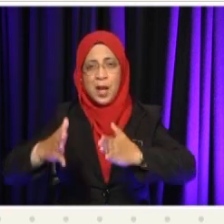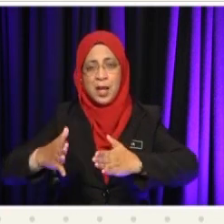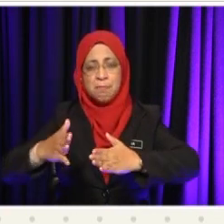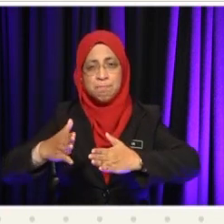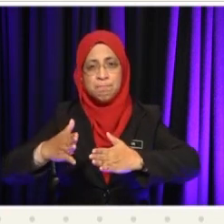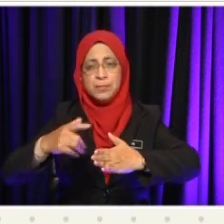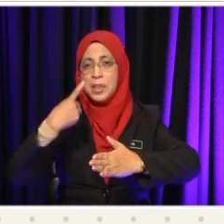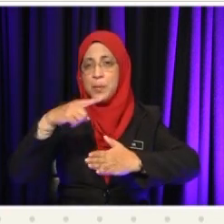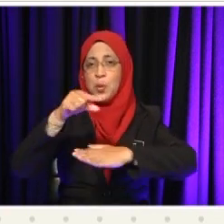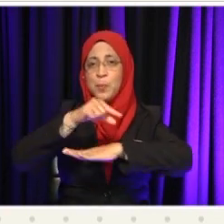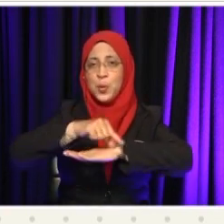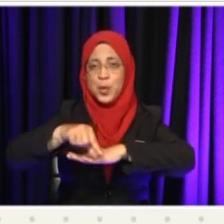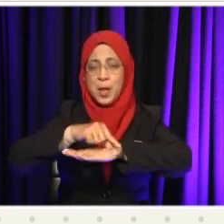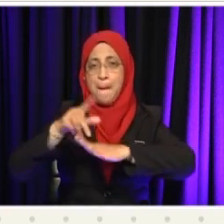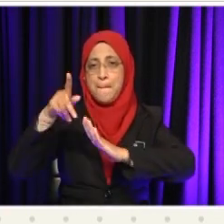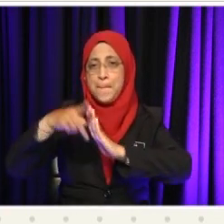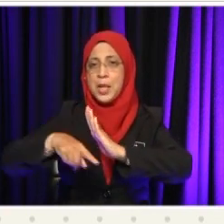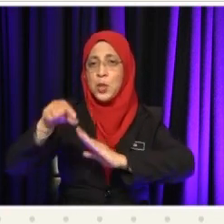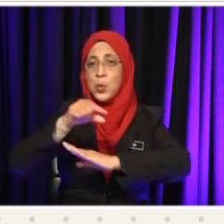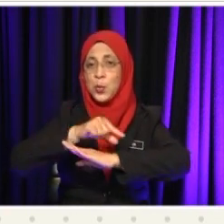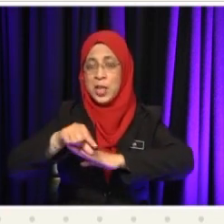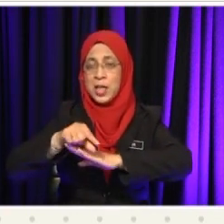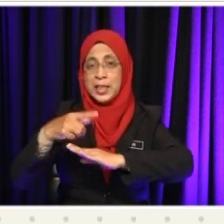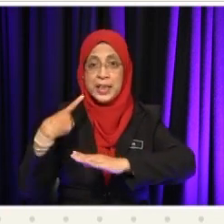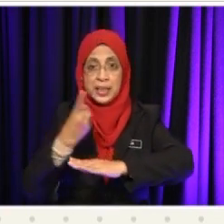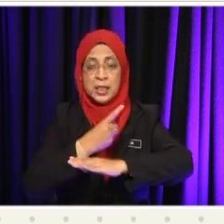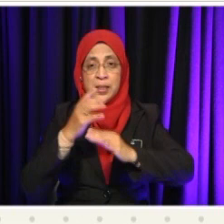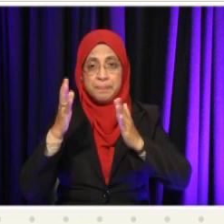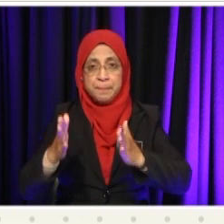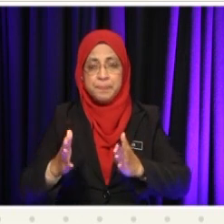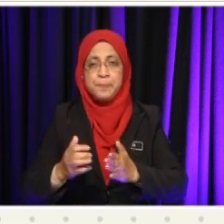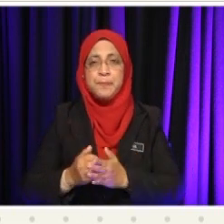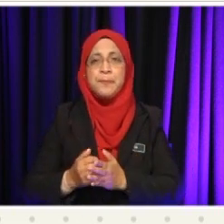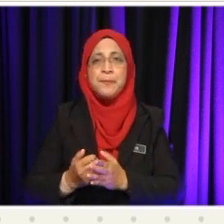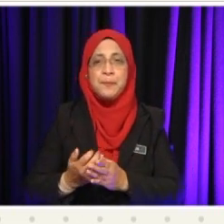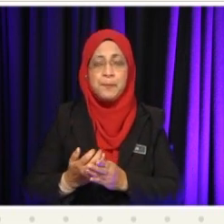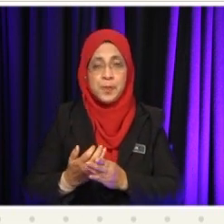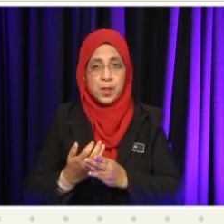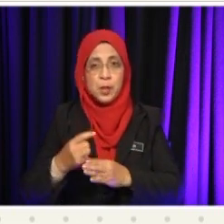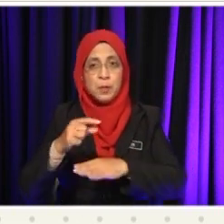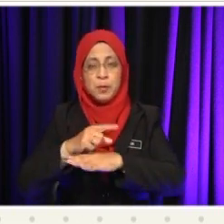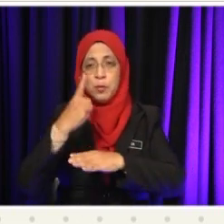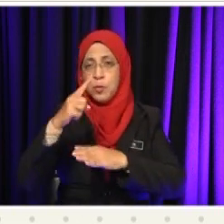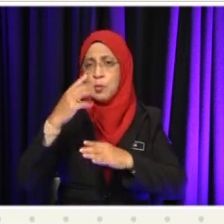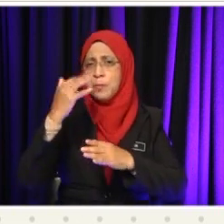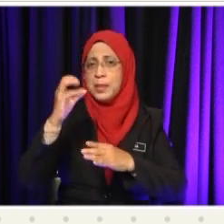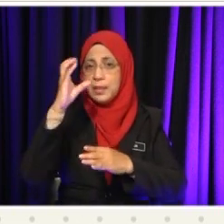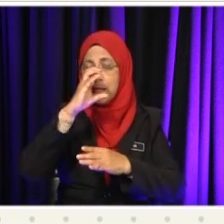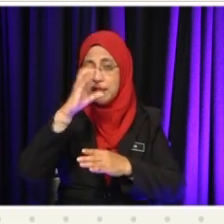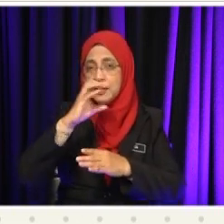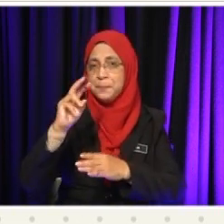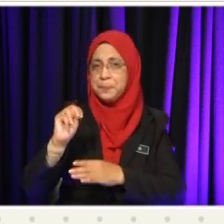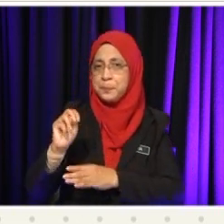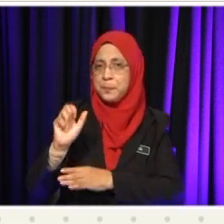Kitalah kita adalah segmen pengguna yang mana kita akan gunakan maklumat tersebut untuk tujuan navigasilah